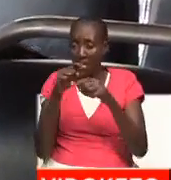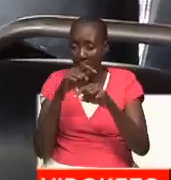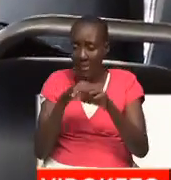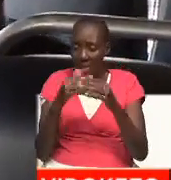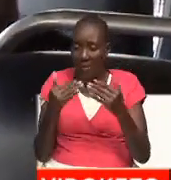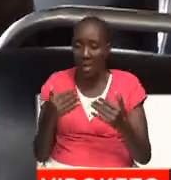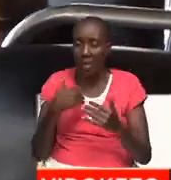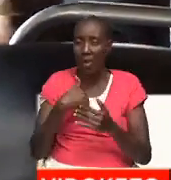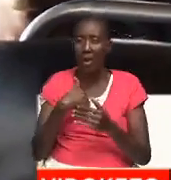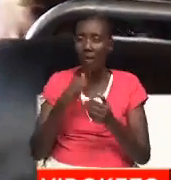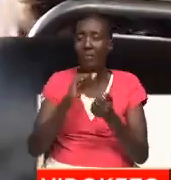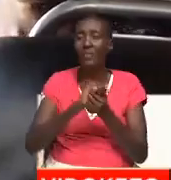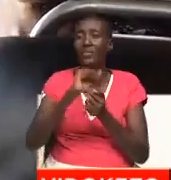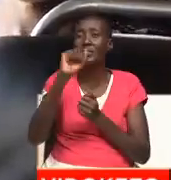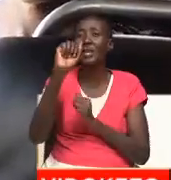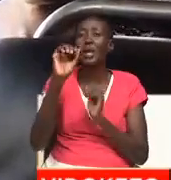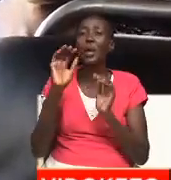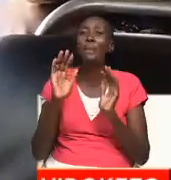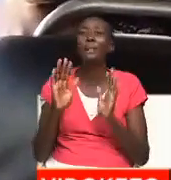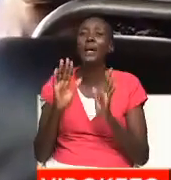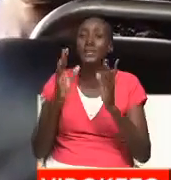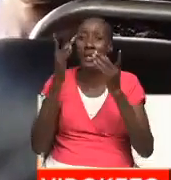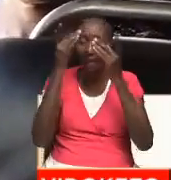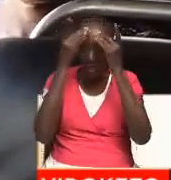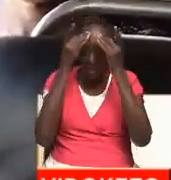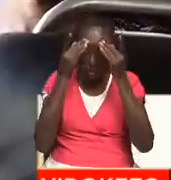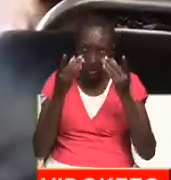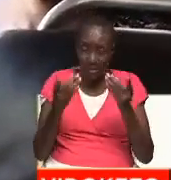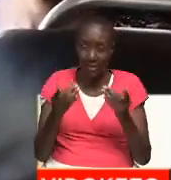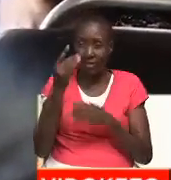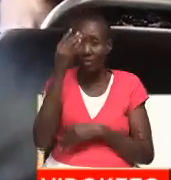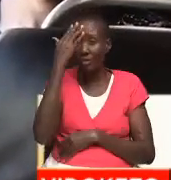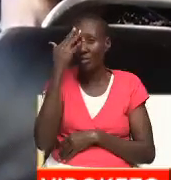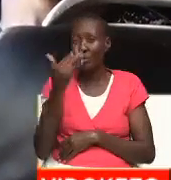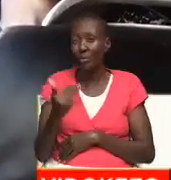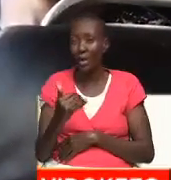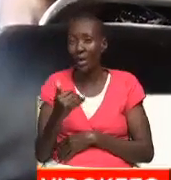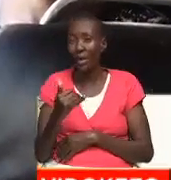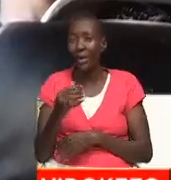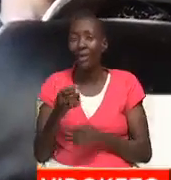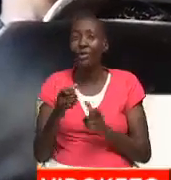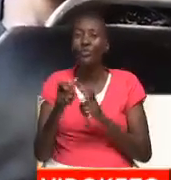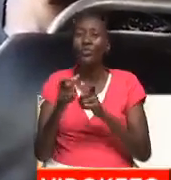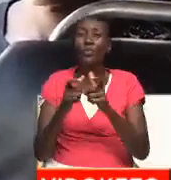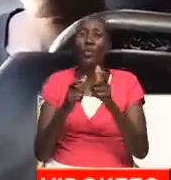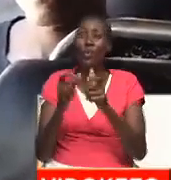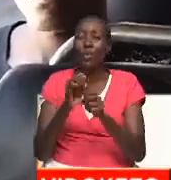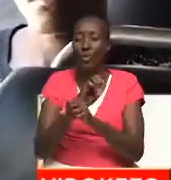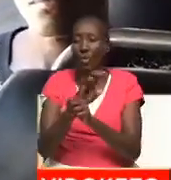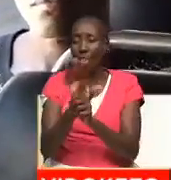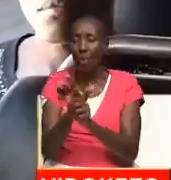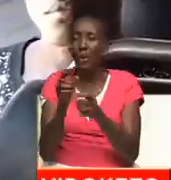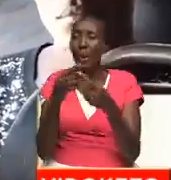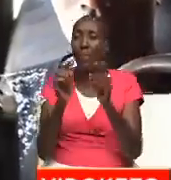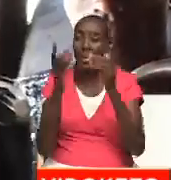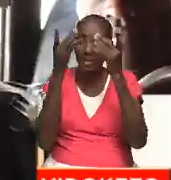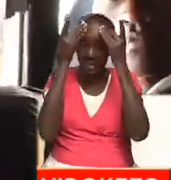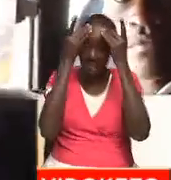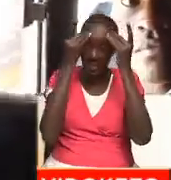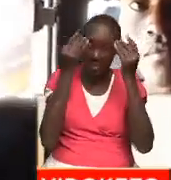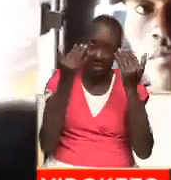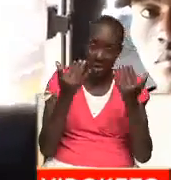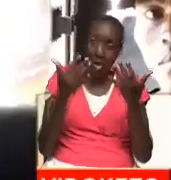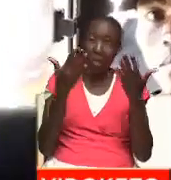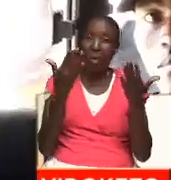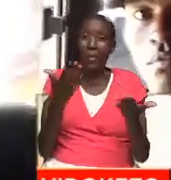abiria 15, hatua ambayo imechukuliwa ili kukabiliana na virusi vya corona. Lakini hatua hii huenda